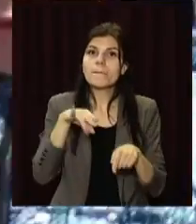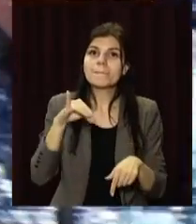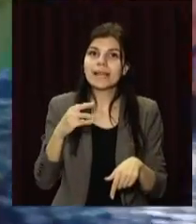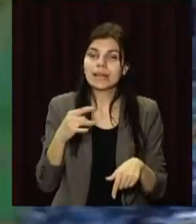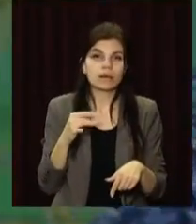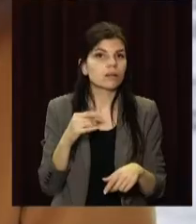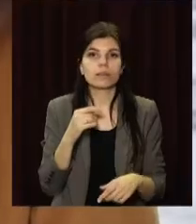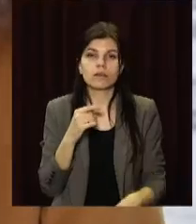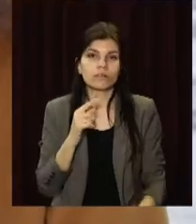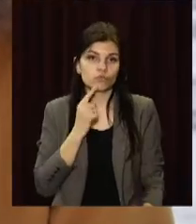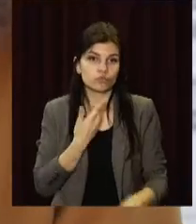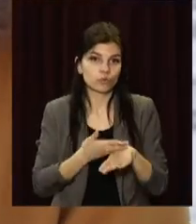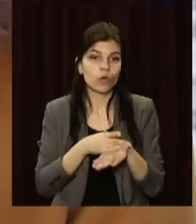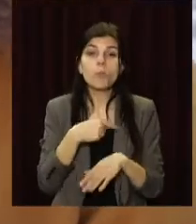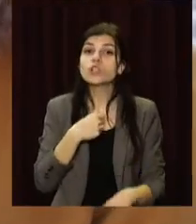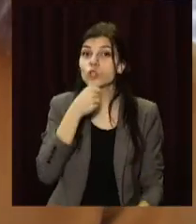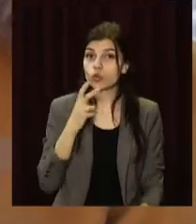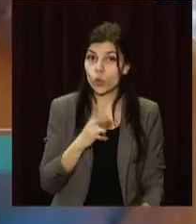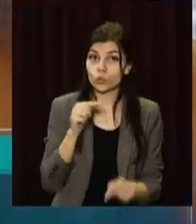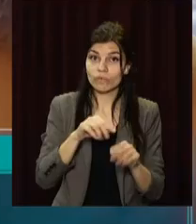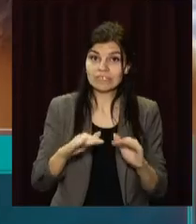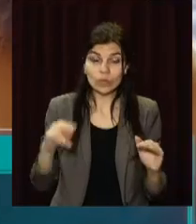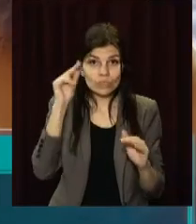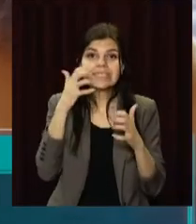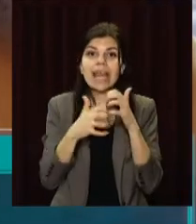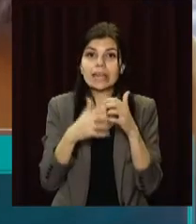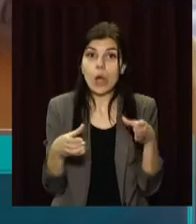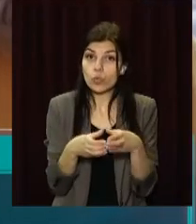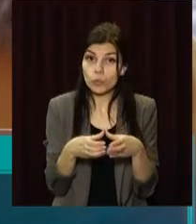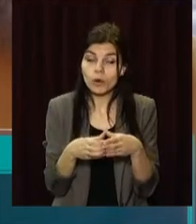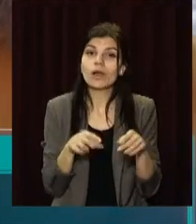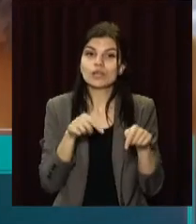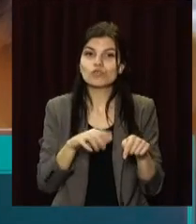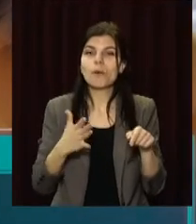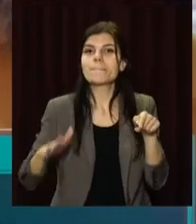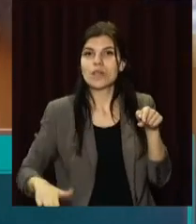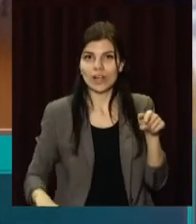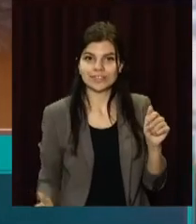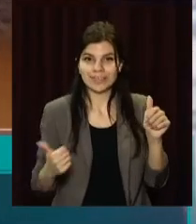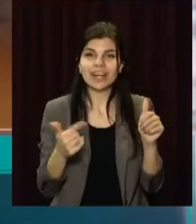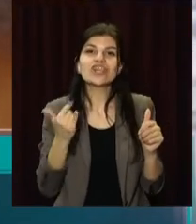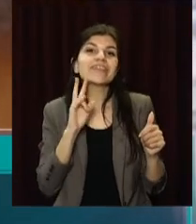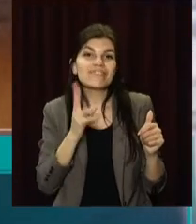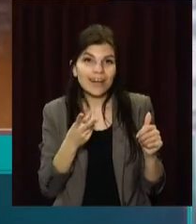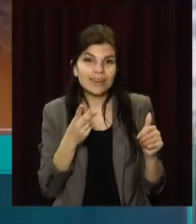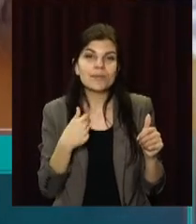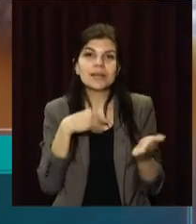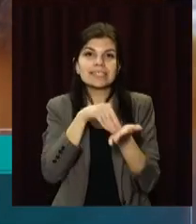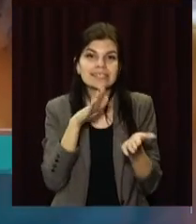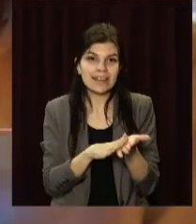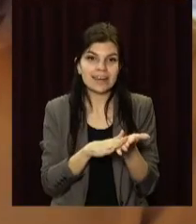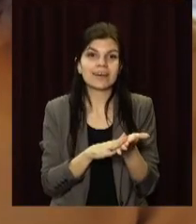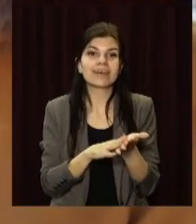не розраховувала. У мене десь вчиться старша дочка, а в середній групі, і сюди піде молодша. Є зараз 2 роки. Ми записалися